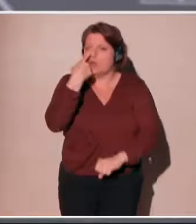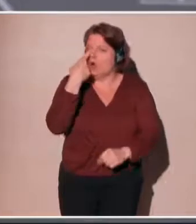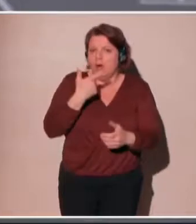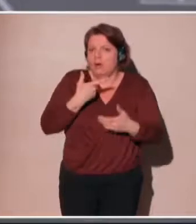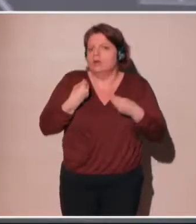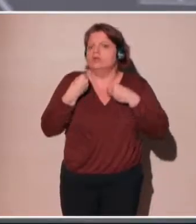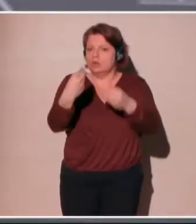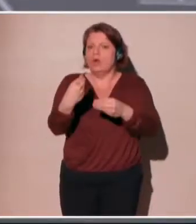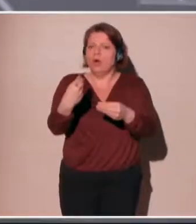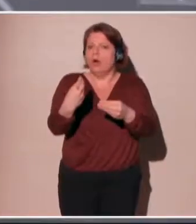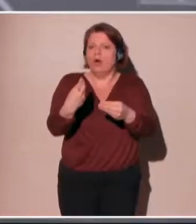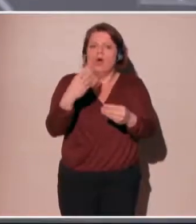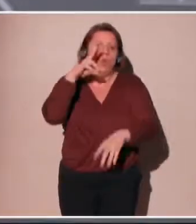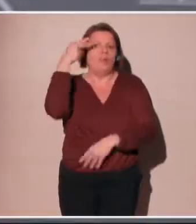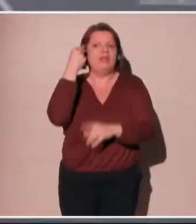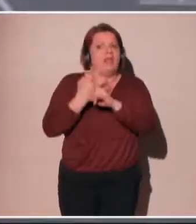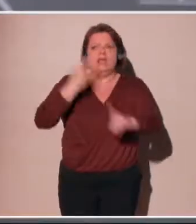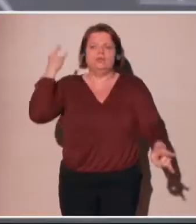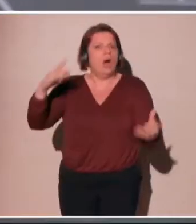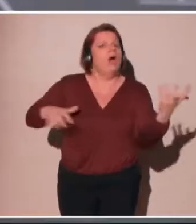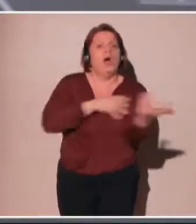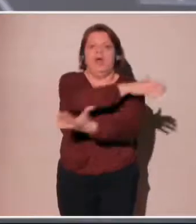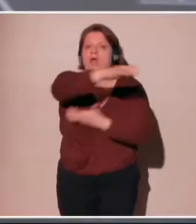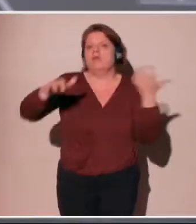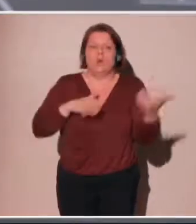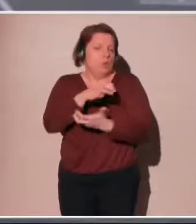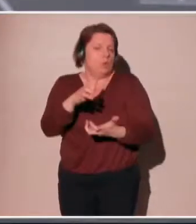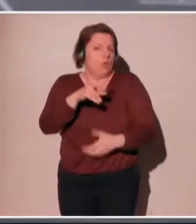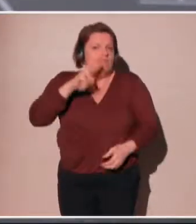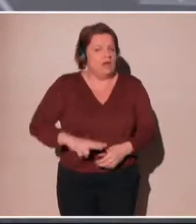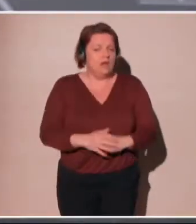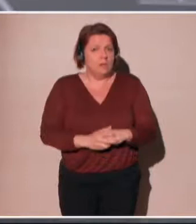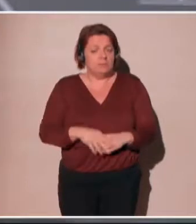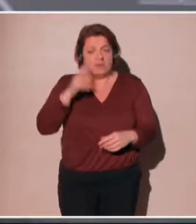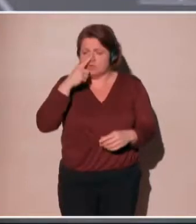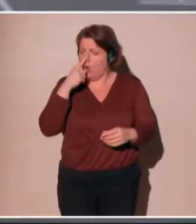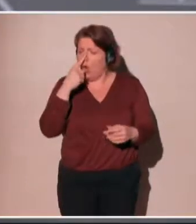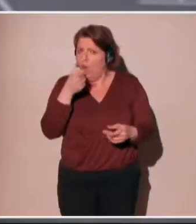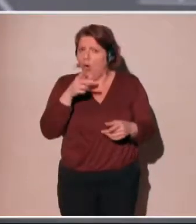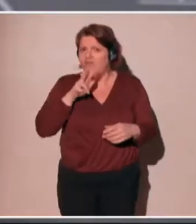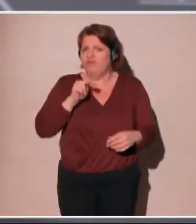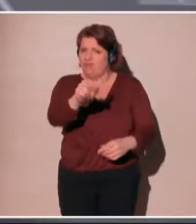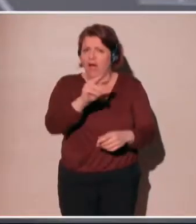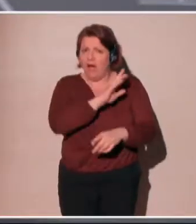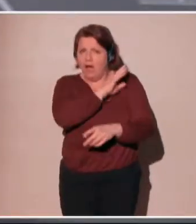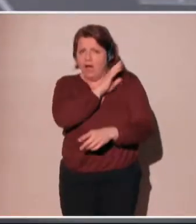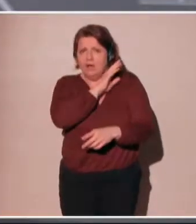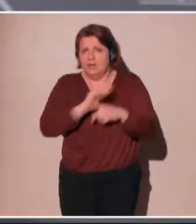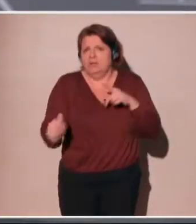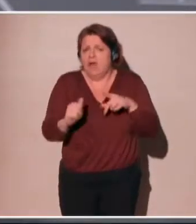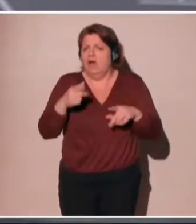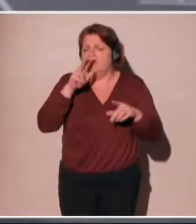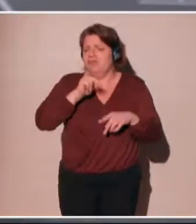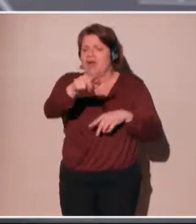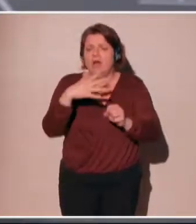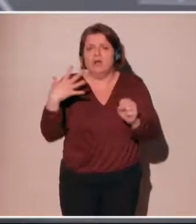révolutions de l'histoire de l'humanité. Et franchement, les probabilités sont assez bonnes. Et les probabilités sont bonnes aussi